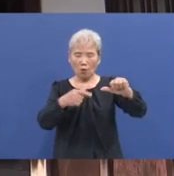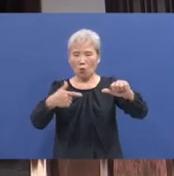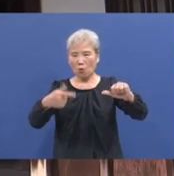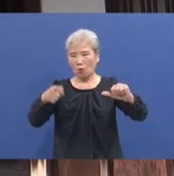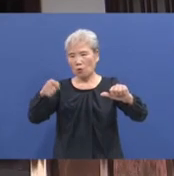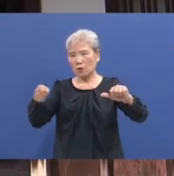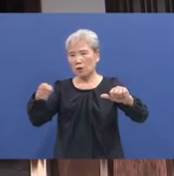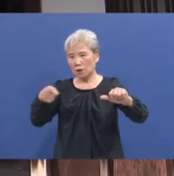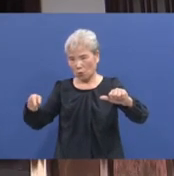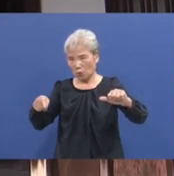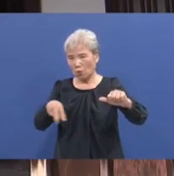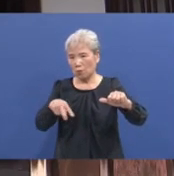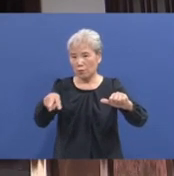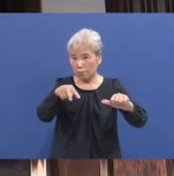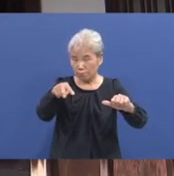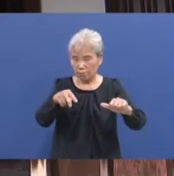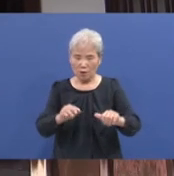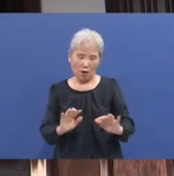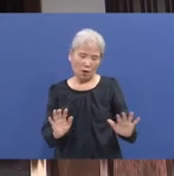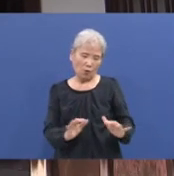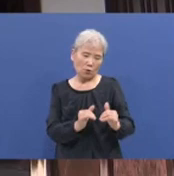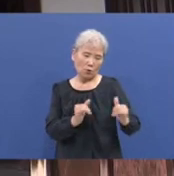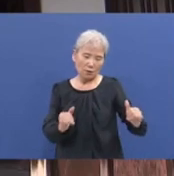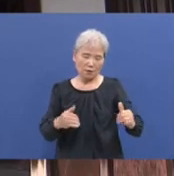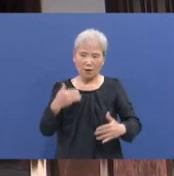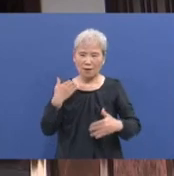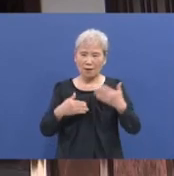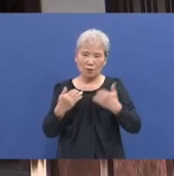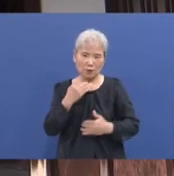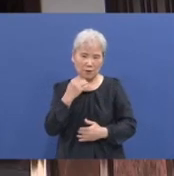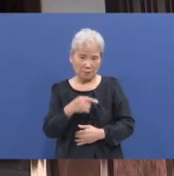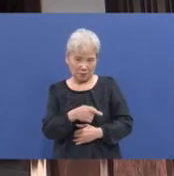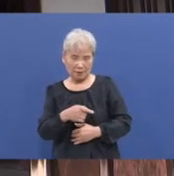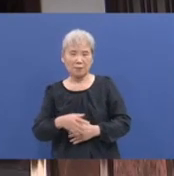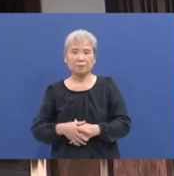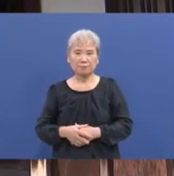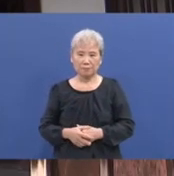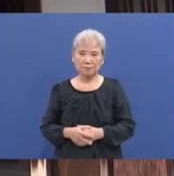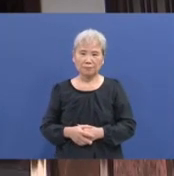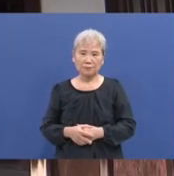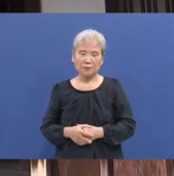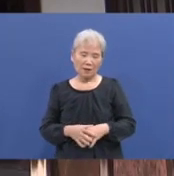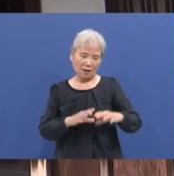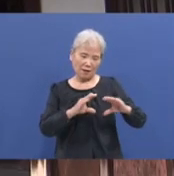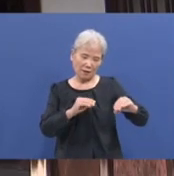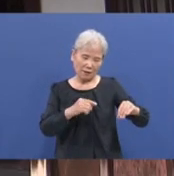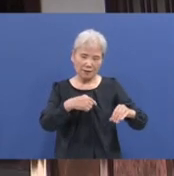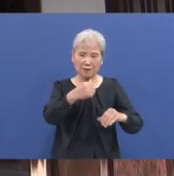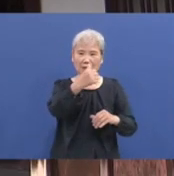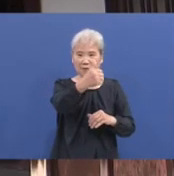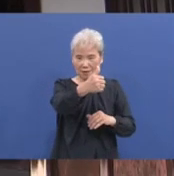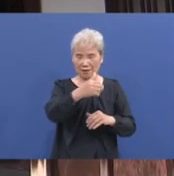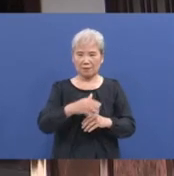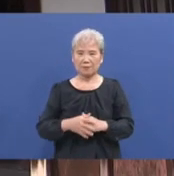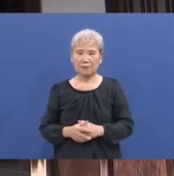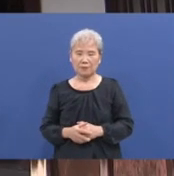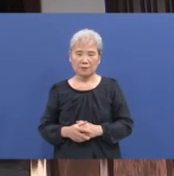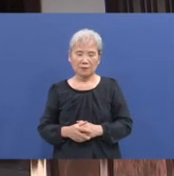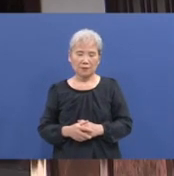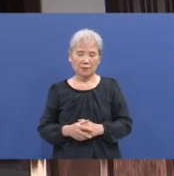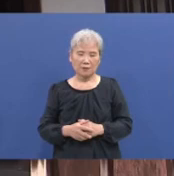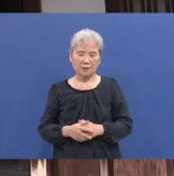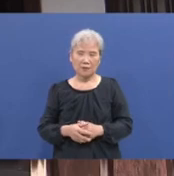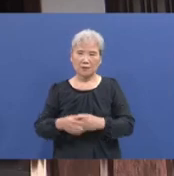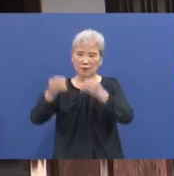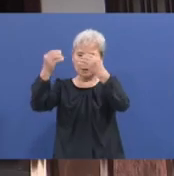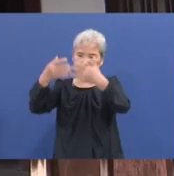道のりだったそうですけどね、まあ、でも子どもたちも楽しみにして行ったんじゃないですかね。 優しい先生だったんです ね, ねあの映画二十